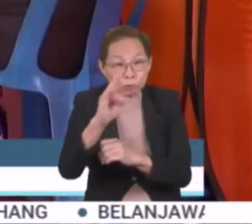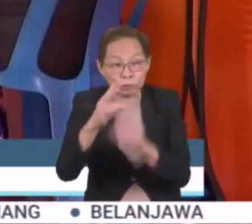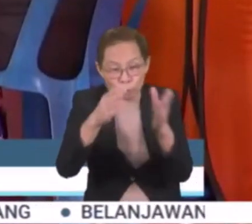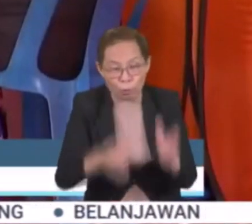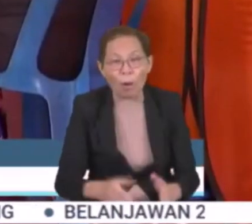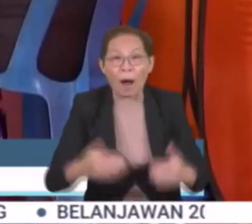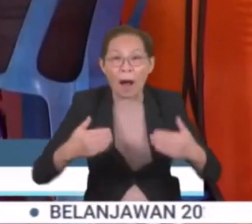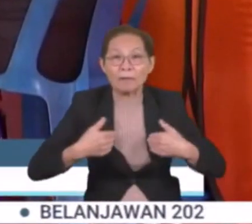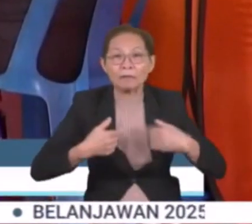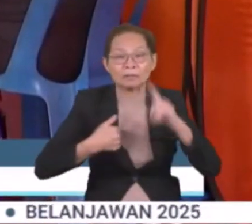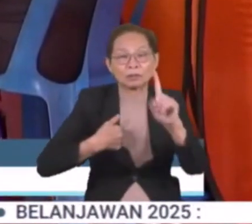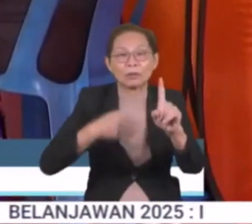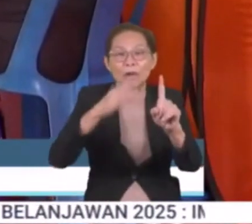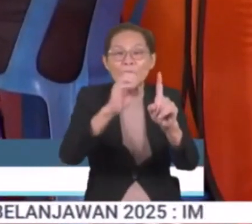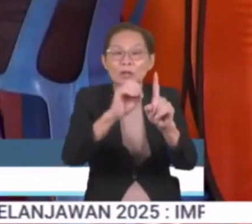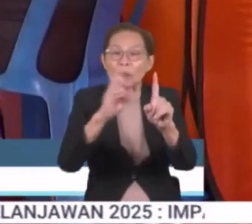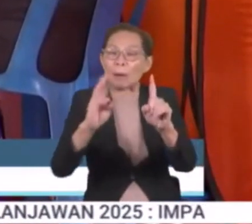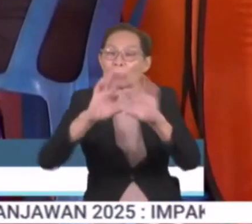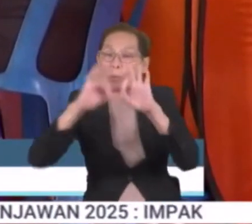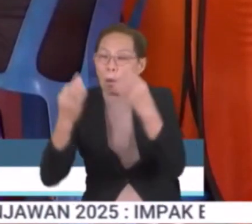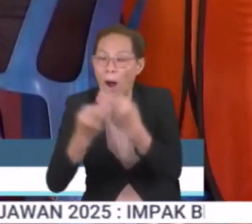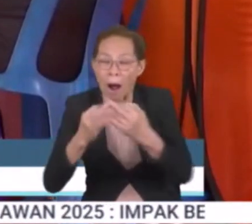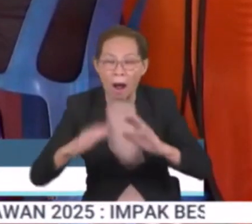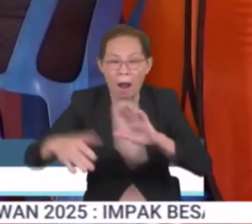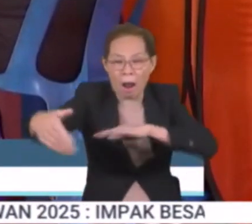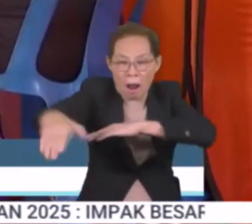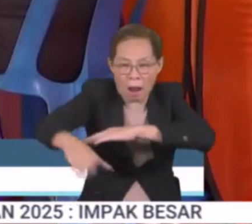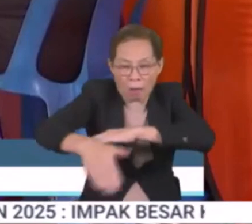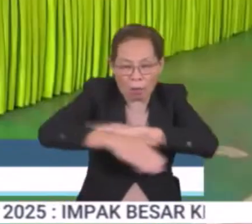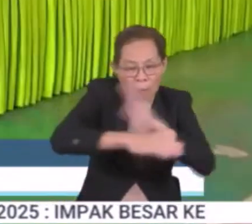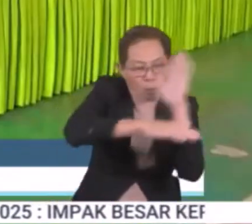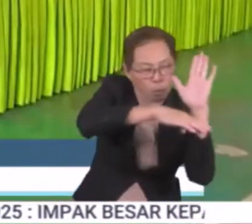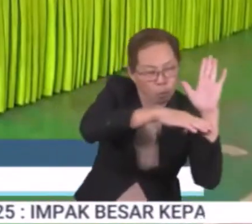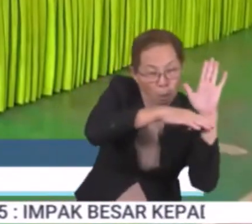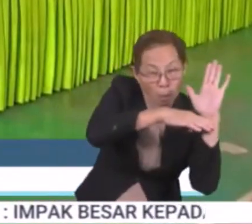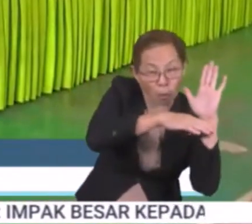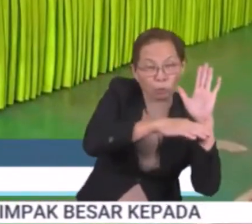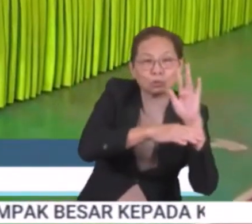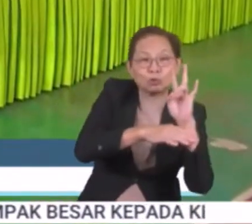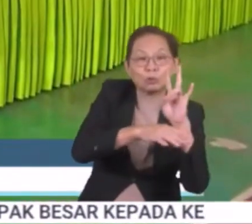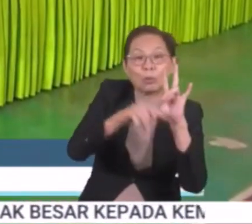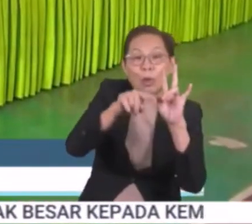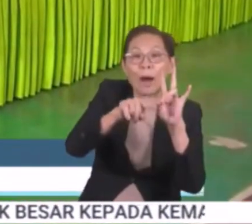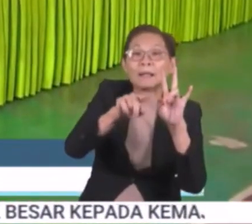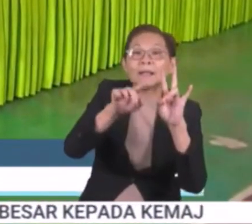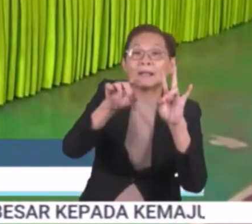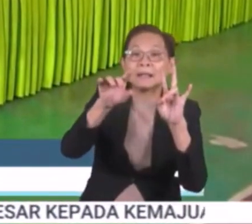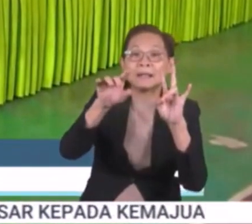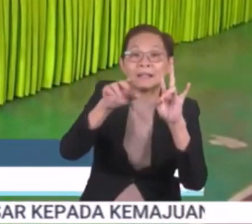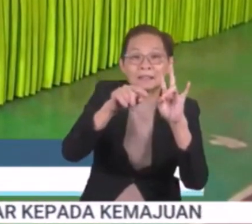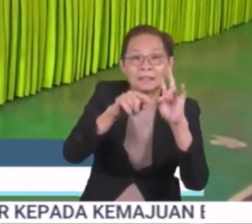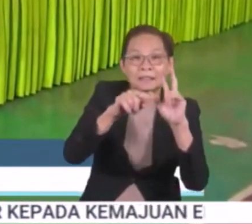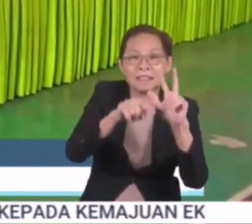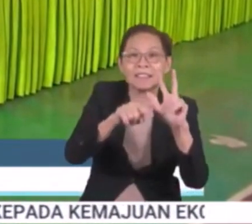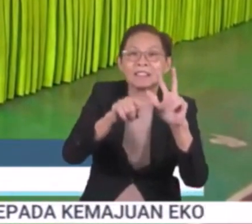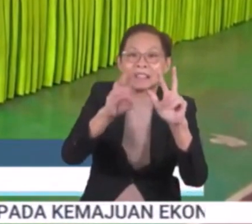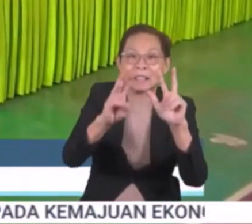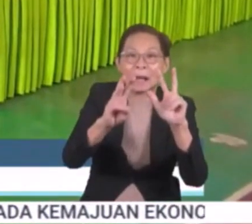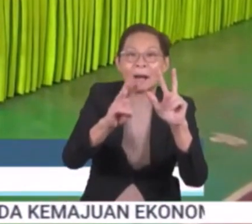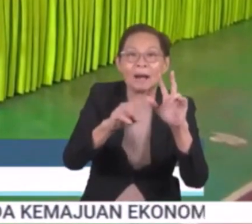106 keluarga paras air laut dilaporkanah 7 me semalam ia dijangka mencecah